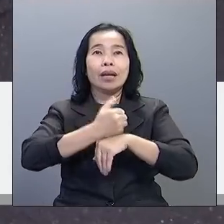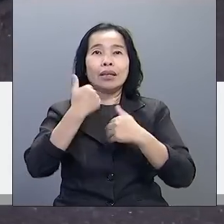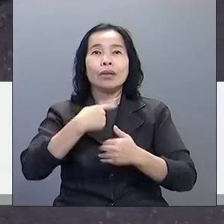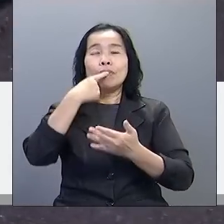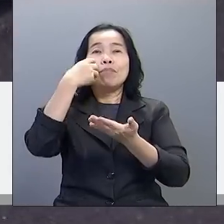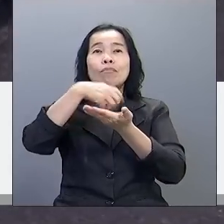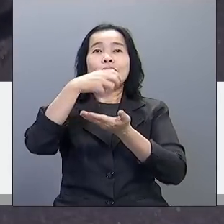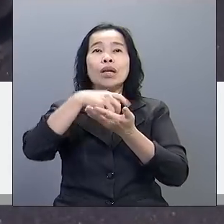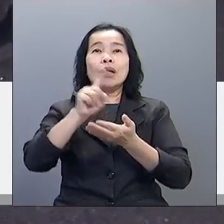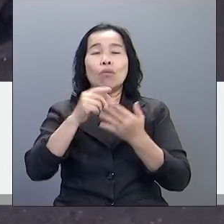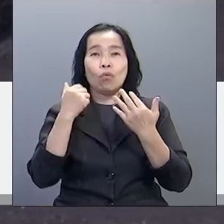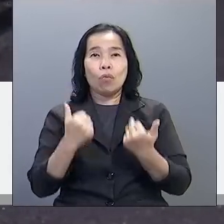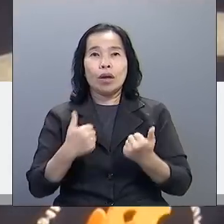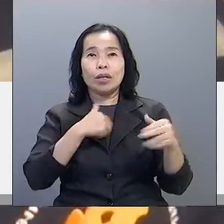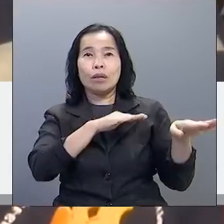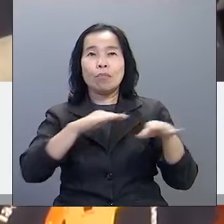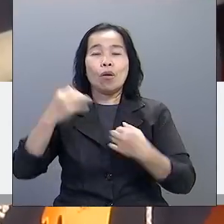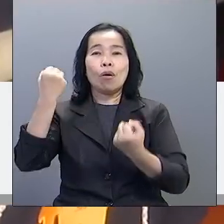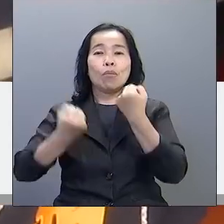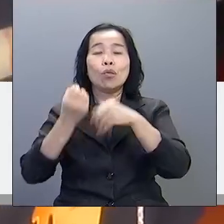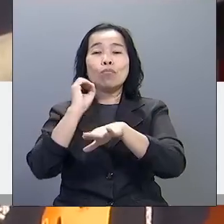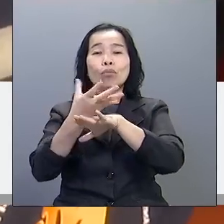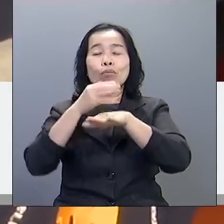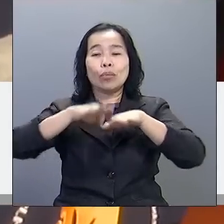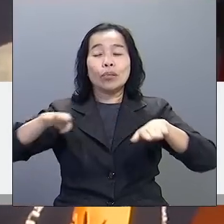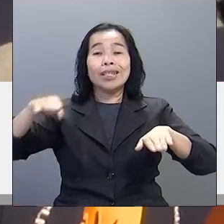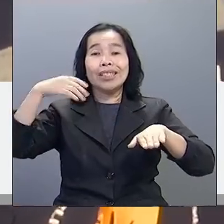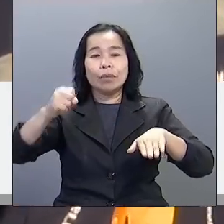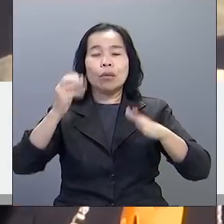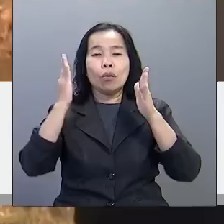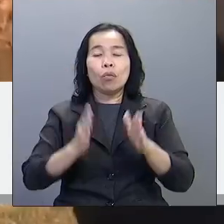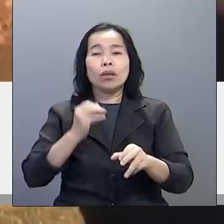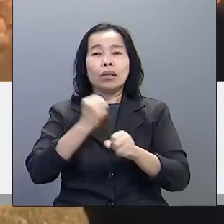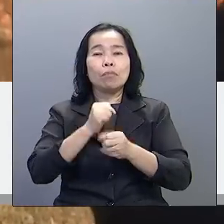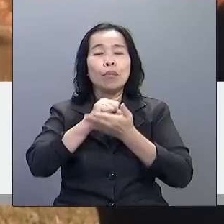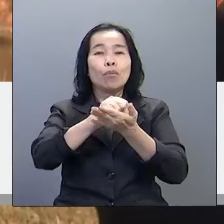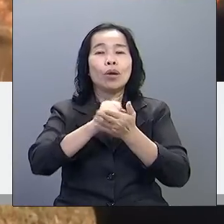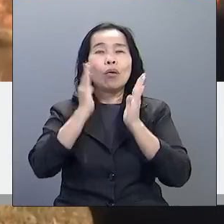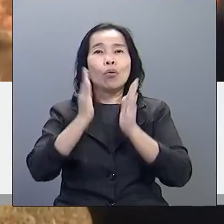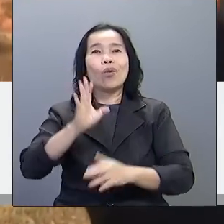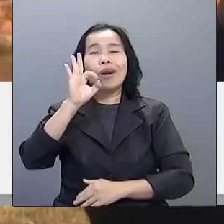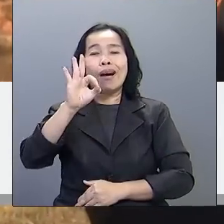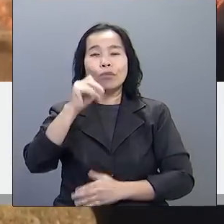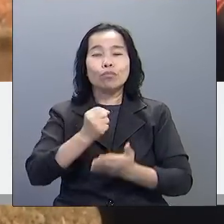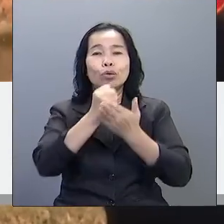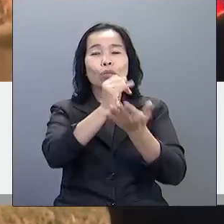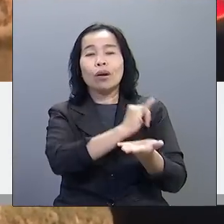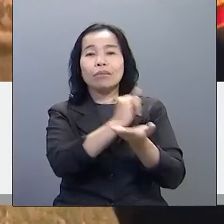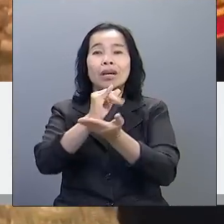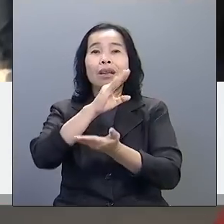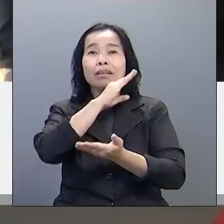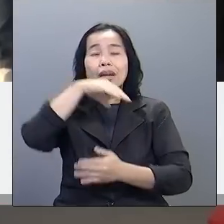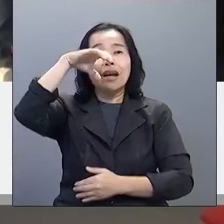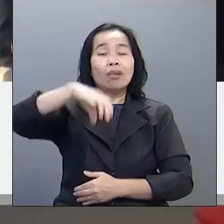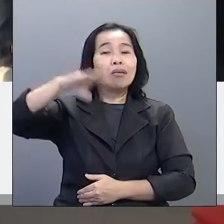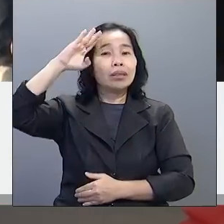ผยครับว่าวันนี้เตรียมรถกู้ภัย10คันและเจ้าหน้าที่กว่า90นายสนับสนุนการเคลื่อนย้ายเมื่อทางกองทัพเรือส่งสัญญาณมา